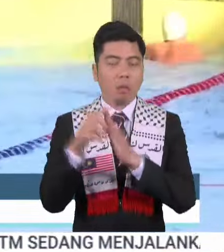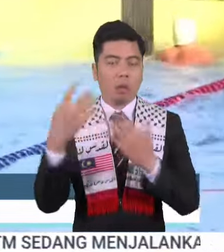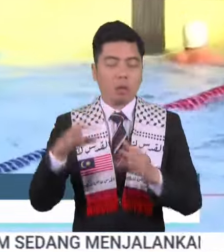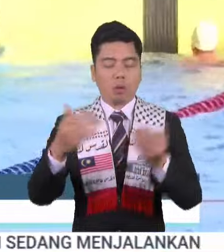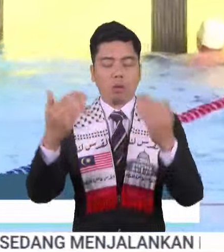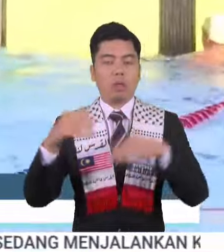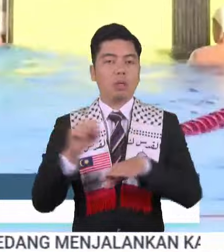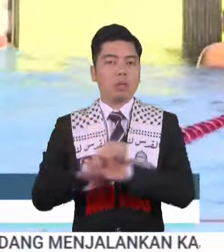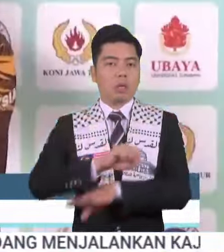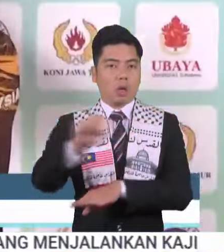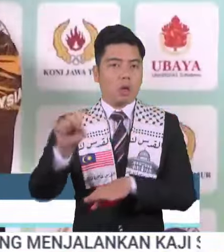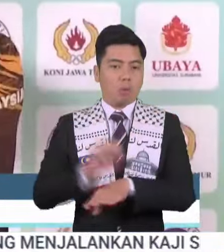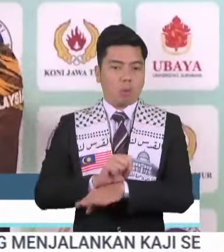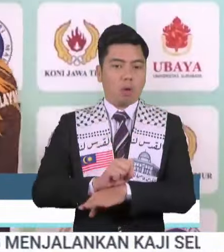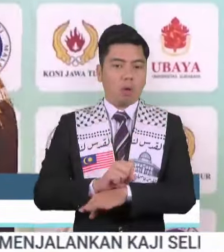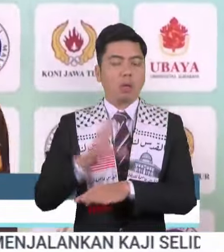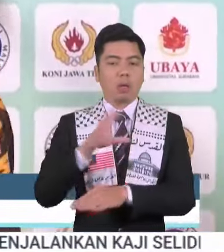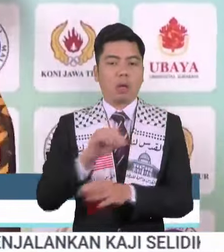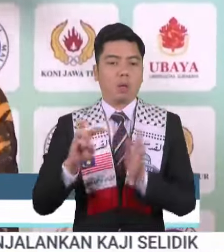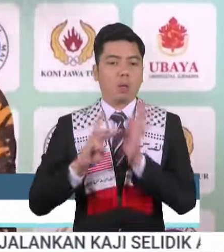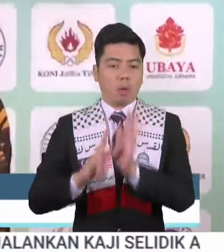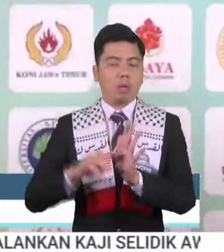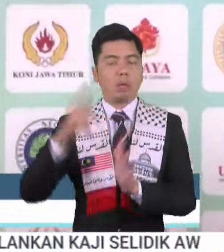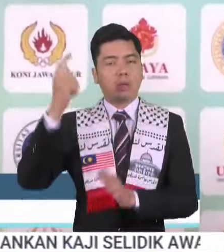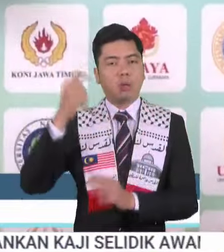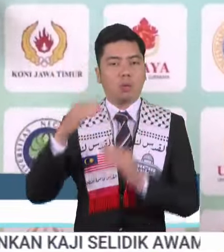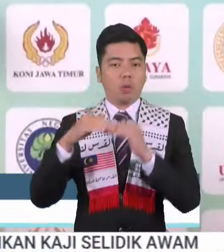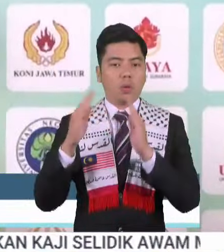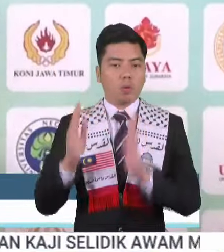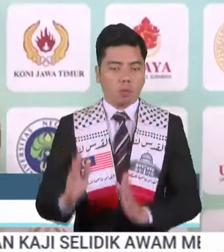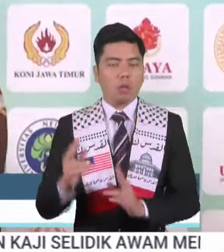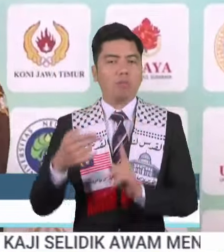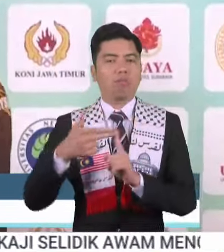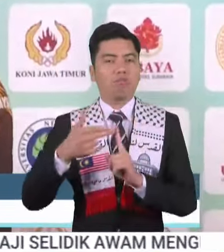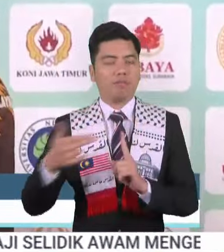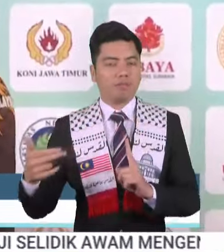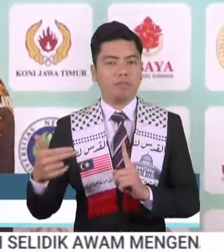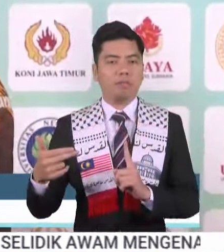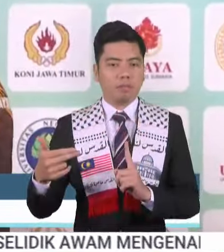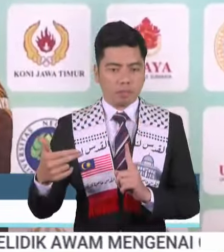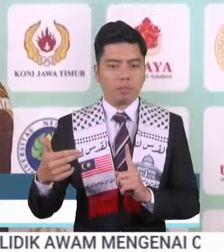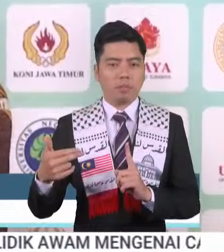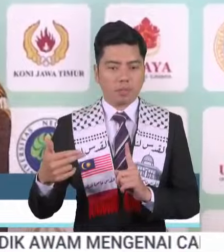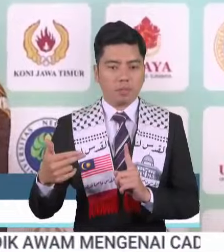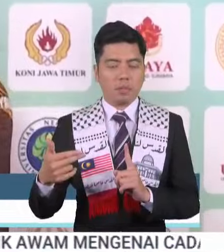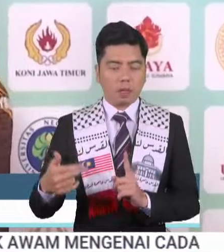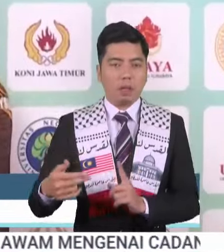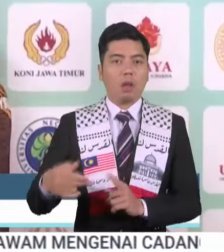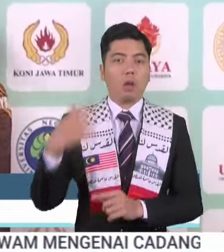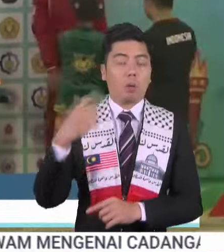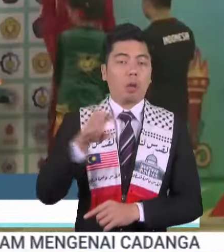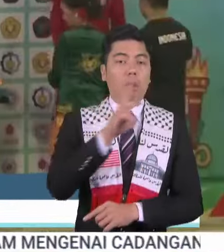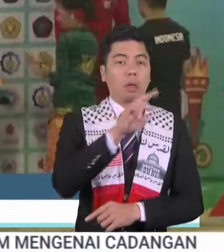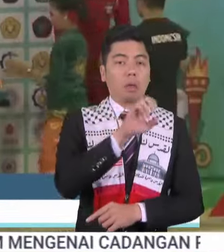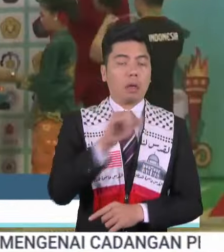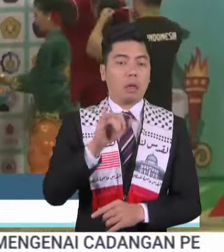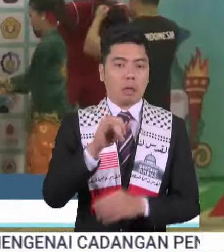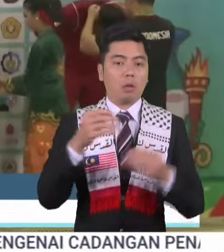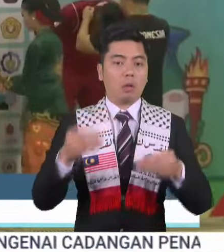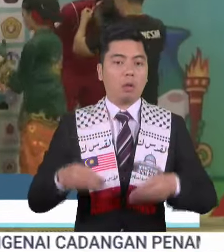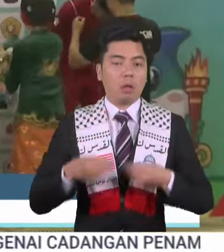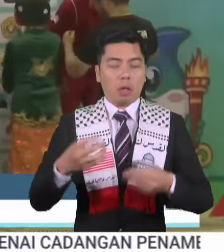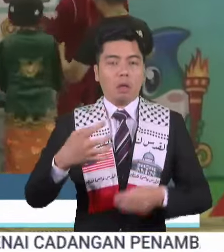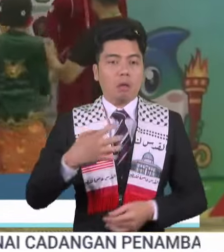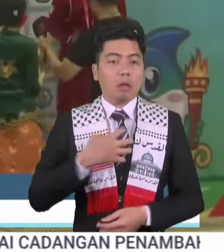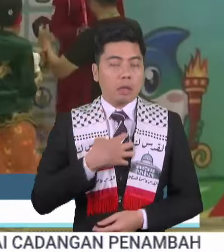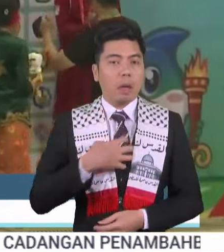Singapura, Ong Jung Yi dan wakil tuan rumah Jo Aditya Wijaya Kurniawan. He Puong Wei menghadiahkan emas kedua dalam acara